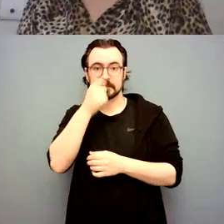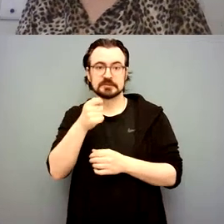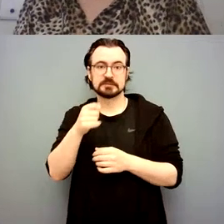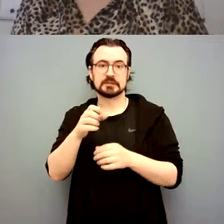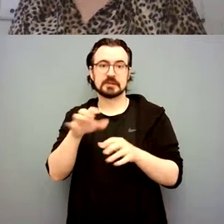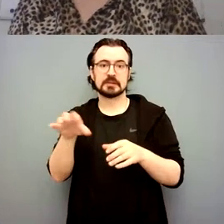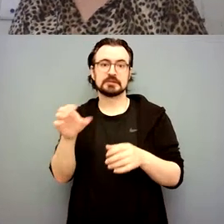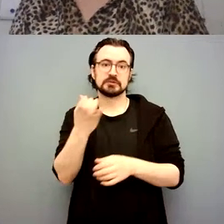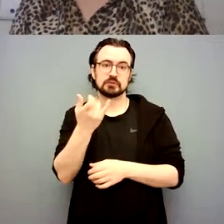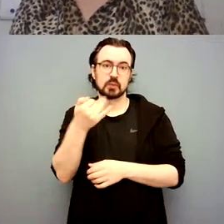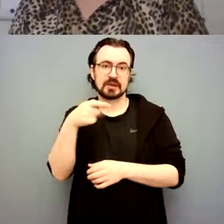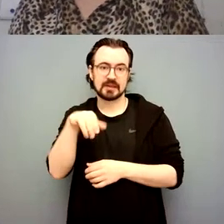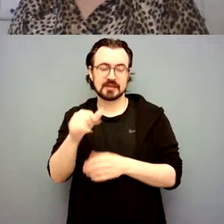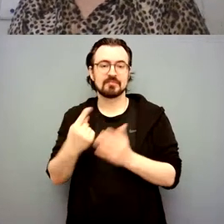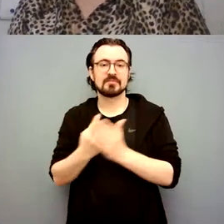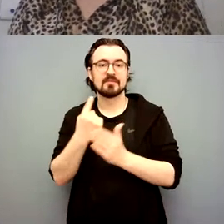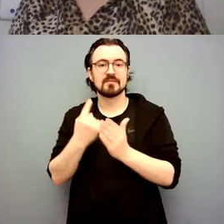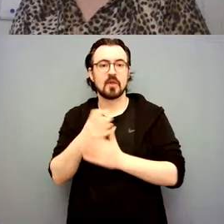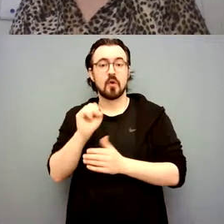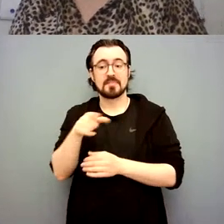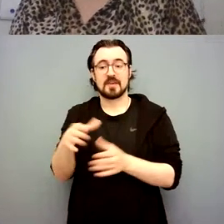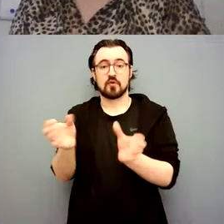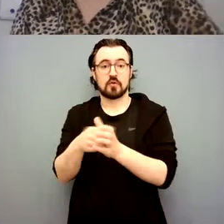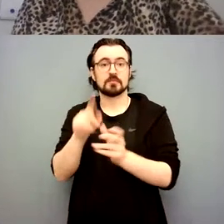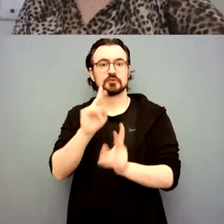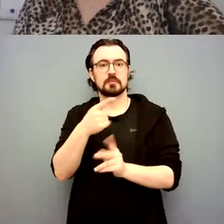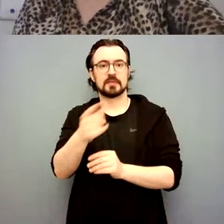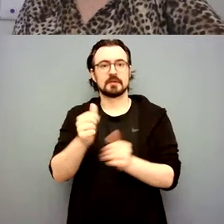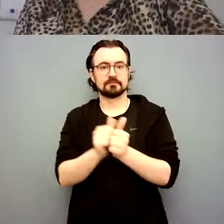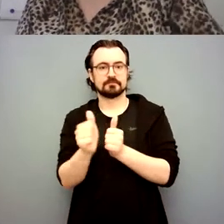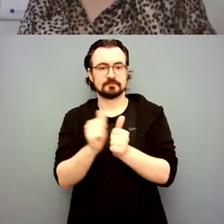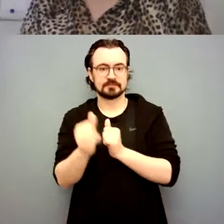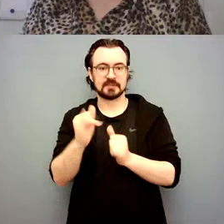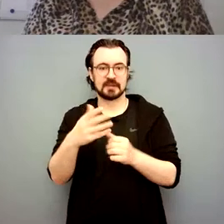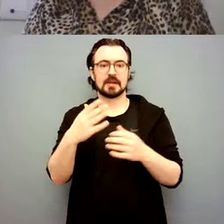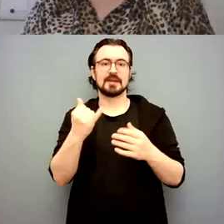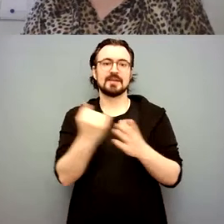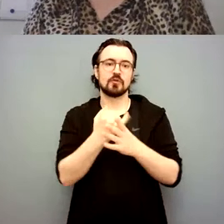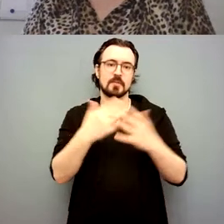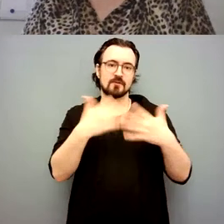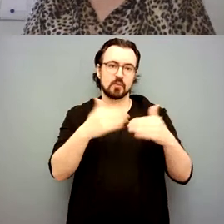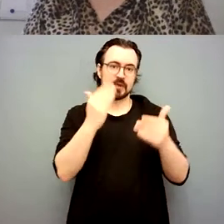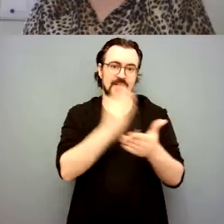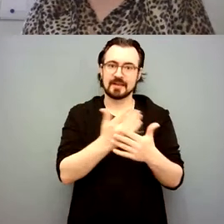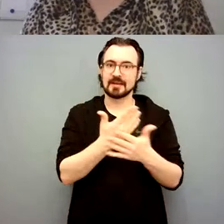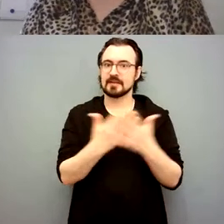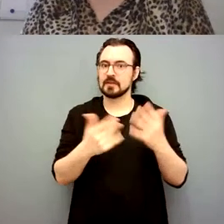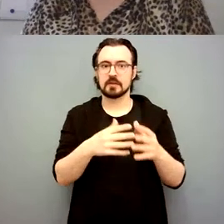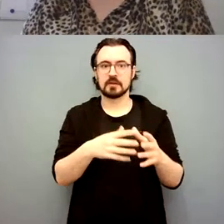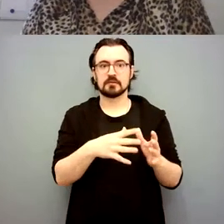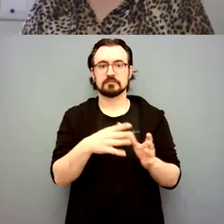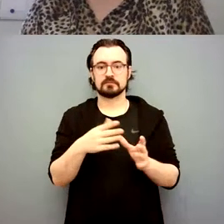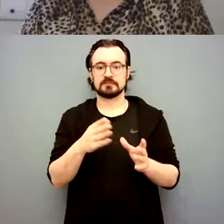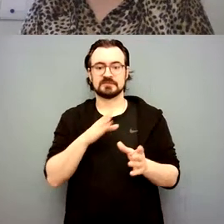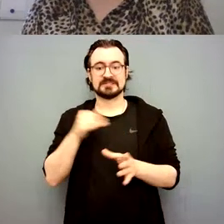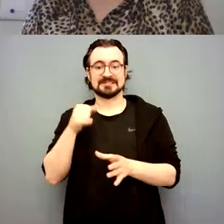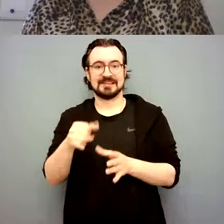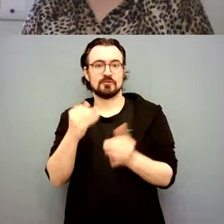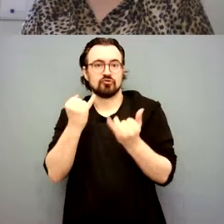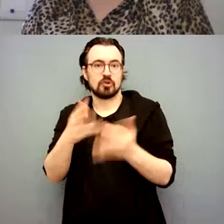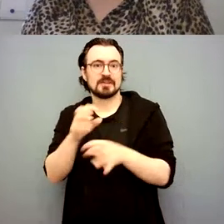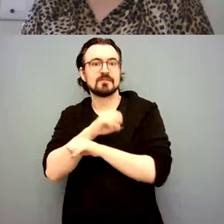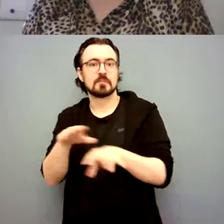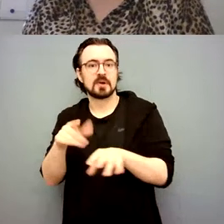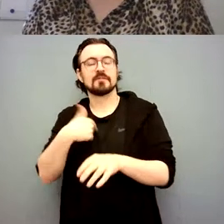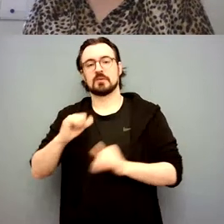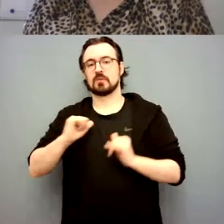är det så att den här gruppen som ni företräder inom funktionsrätt inte upptas av dagens information så vill